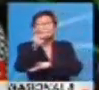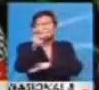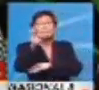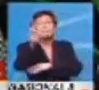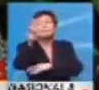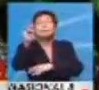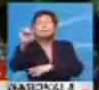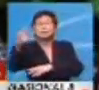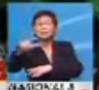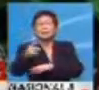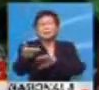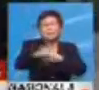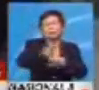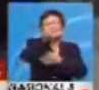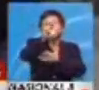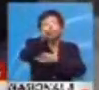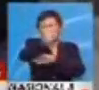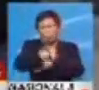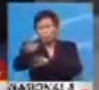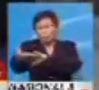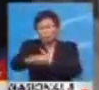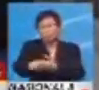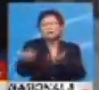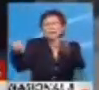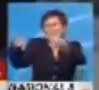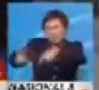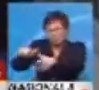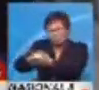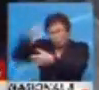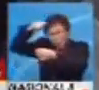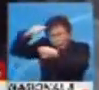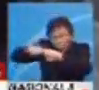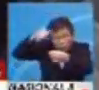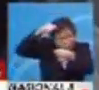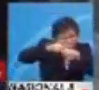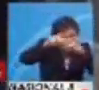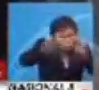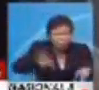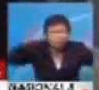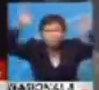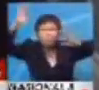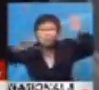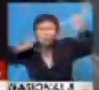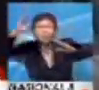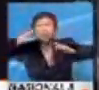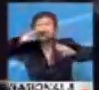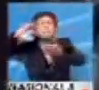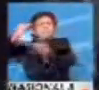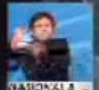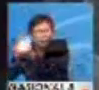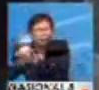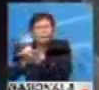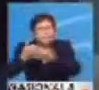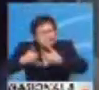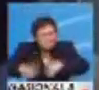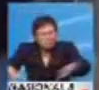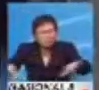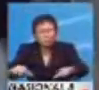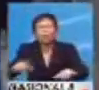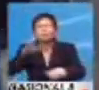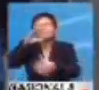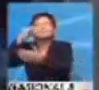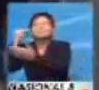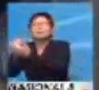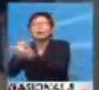timpalan masih berkata insiden itu seharusnya menjadi peringatan kepada rakyat Malaysia bahwa keganasan masih dilakukan pengganas